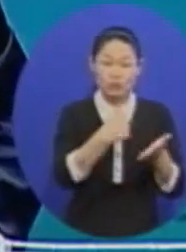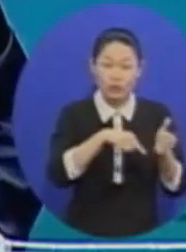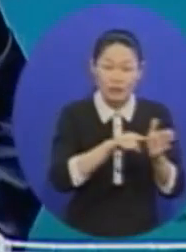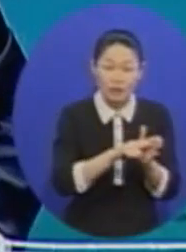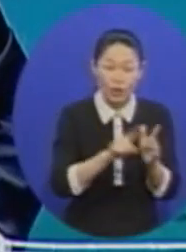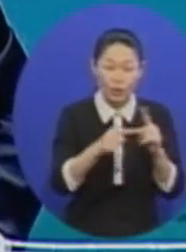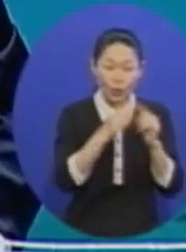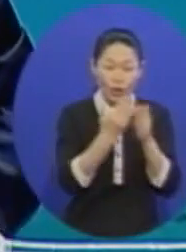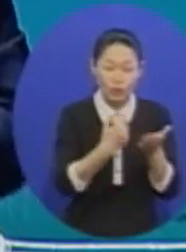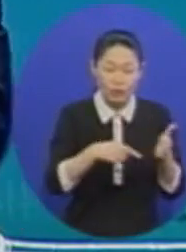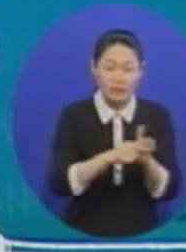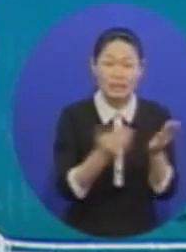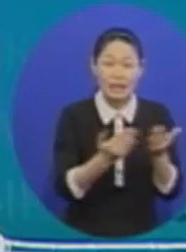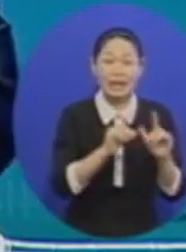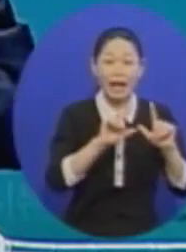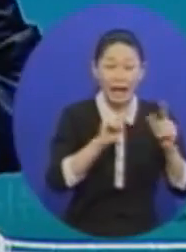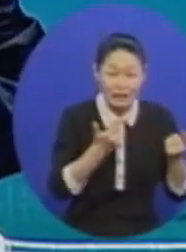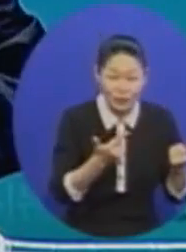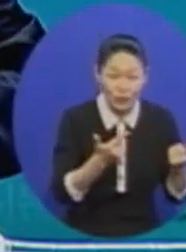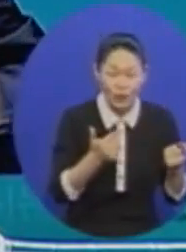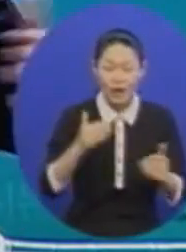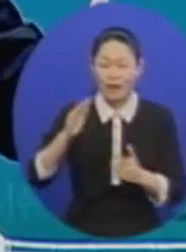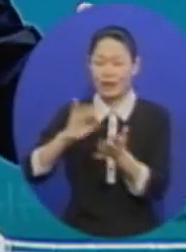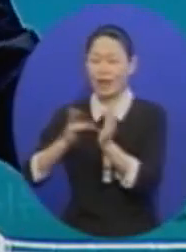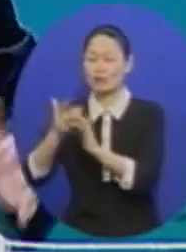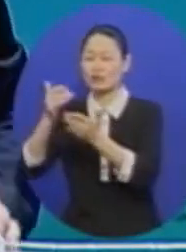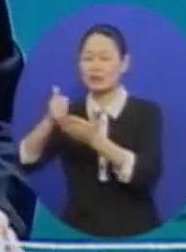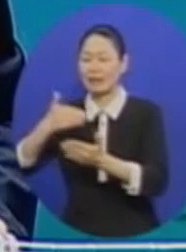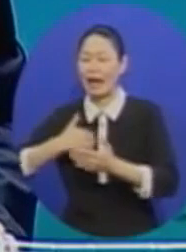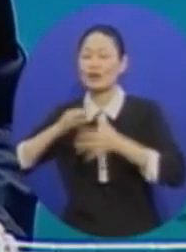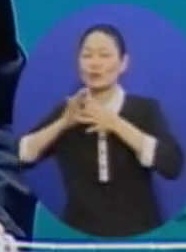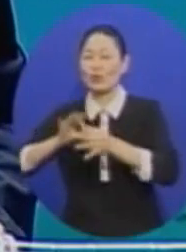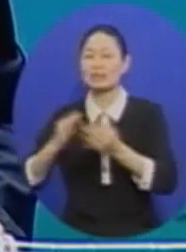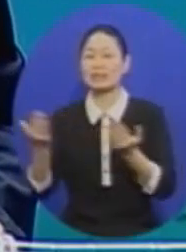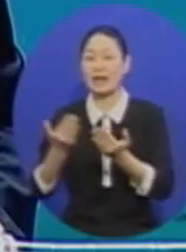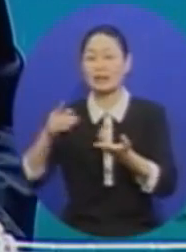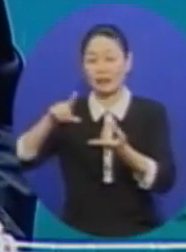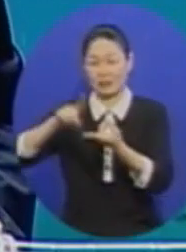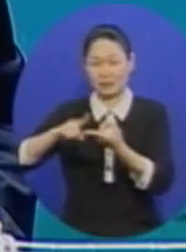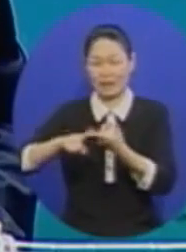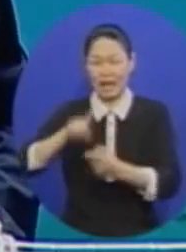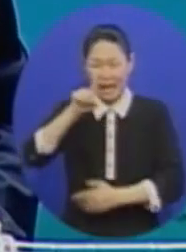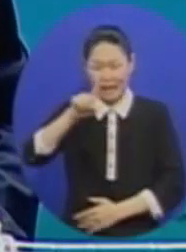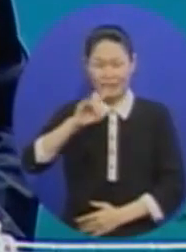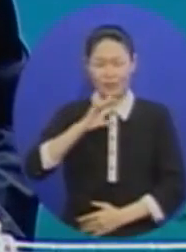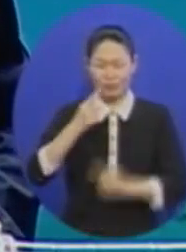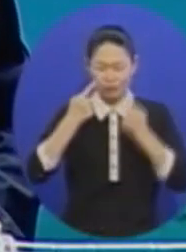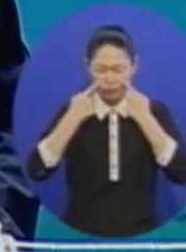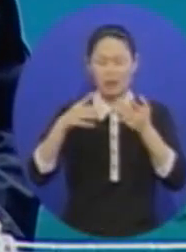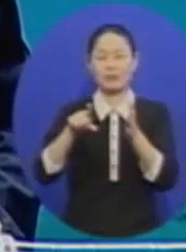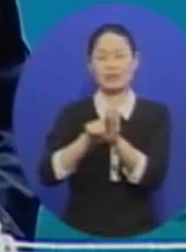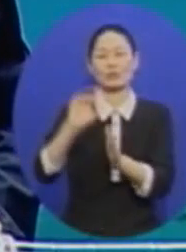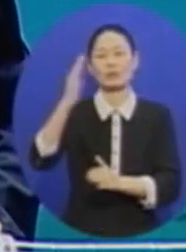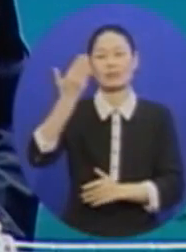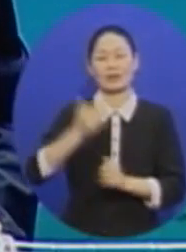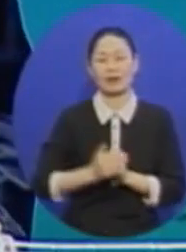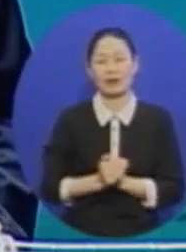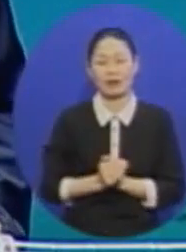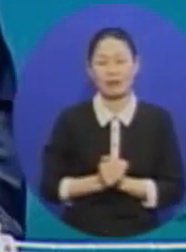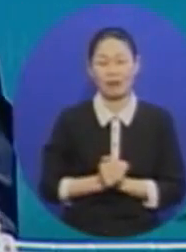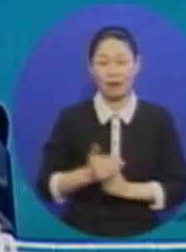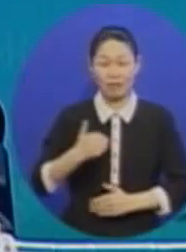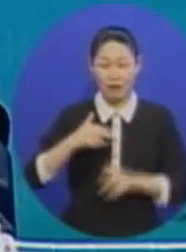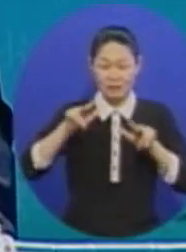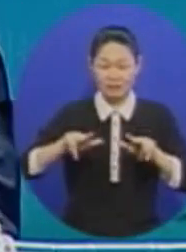일하는 게 아니고 예수님께서 나를 통해서 일하시는 거야 라는 한 가지만 분명하게 미 드시면 되요